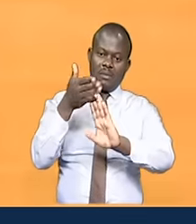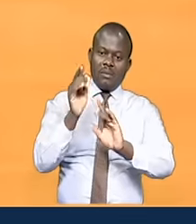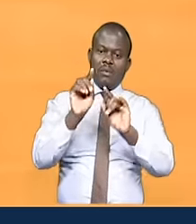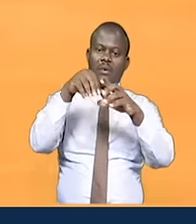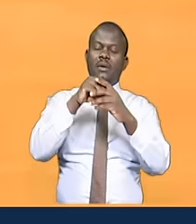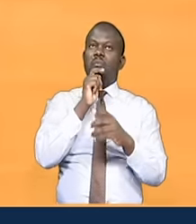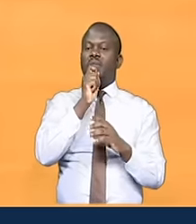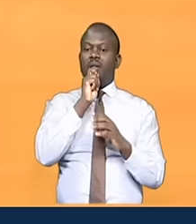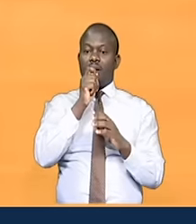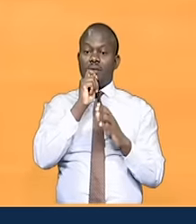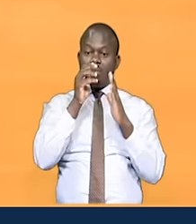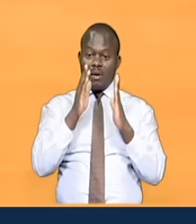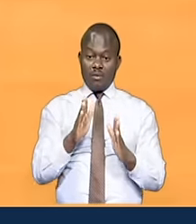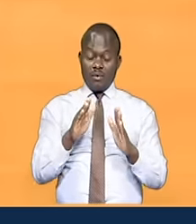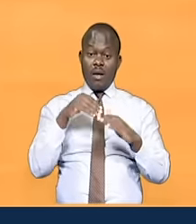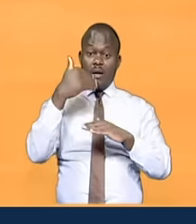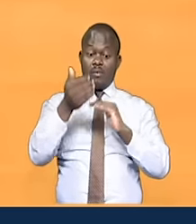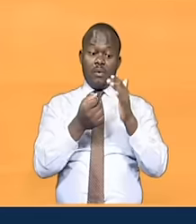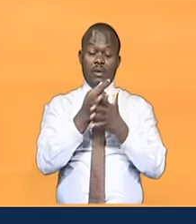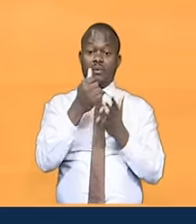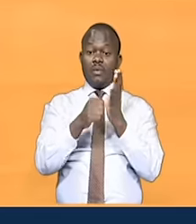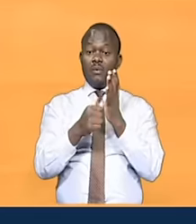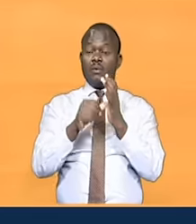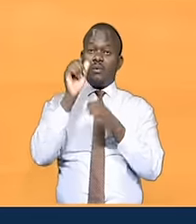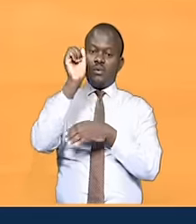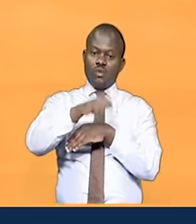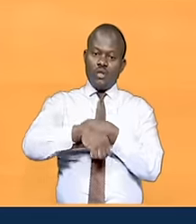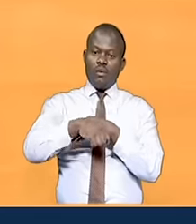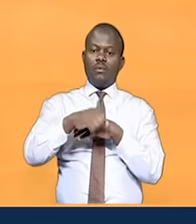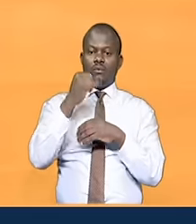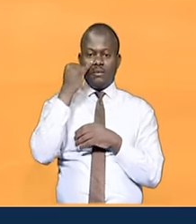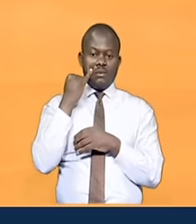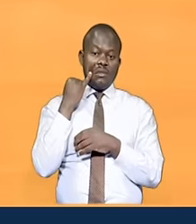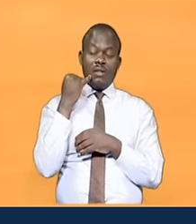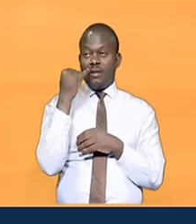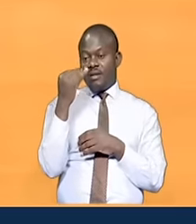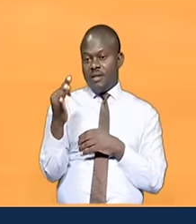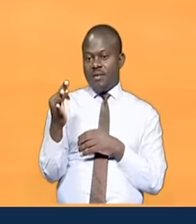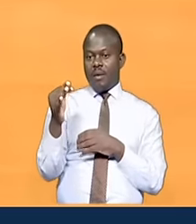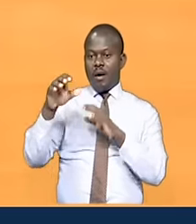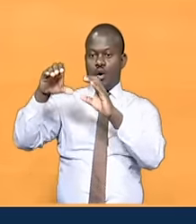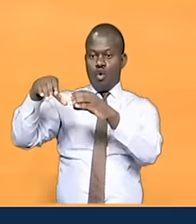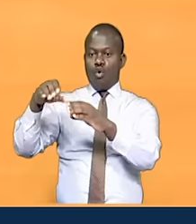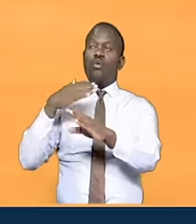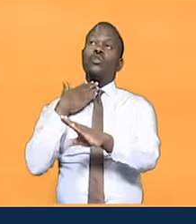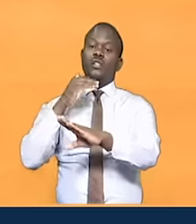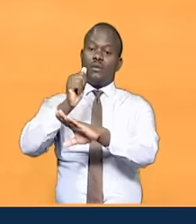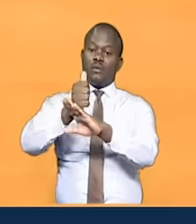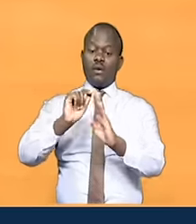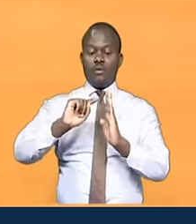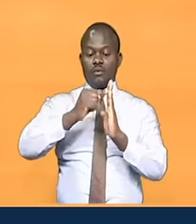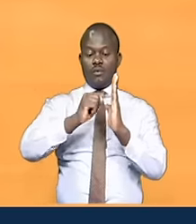mu itangazamakuru bigatuma ikibazo kirushaho gukomera niba uruhande rwa Congo rushaka gushyiraho